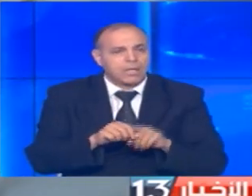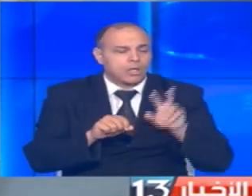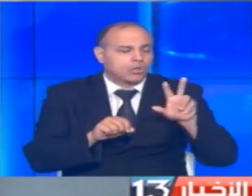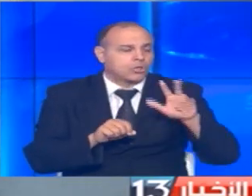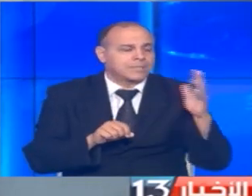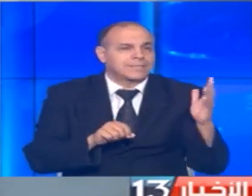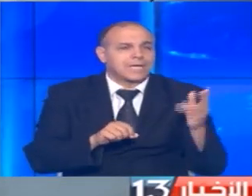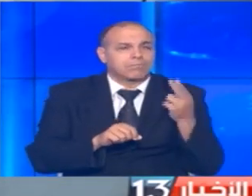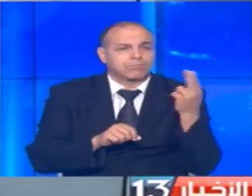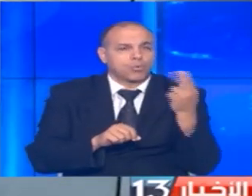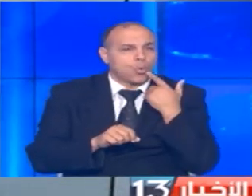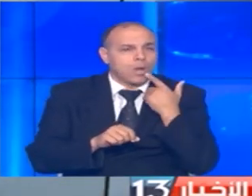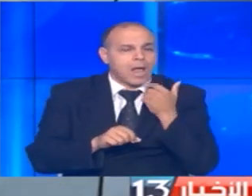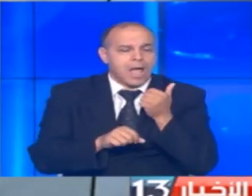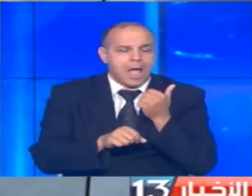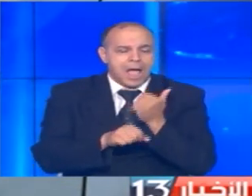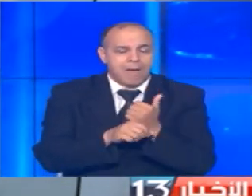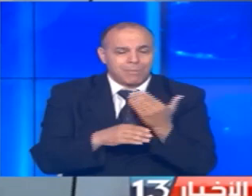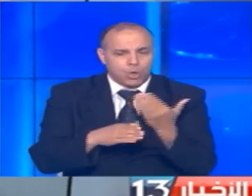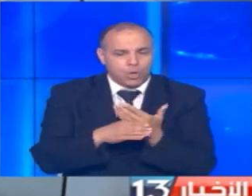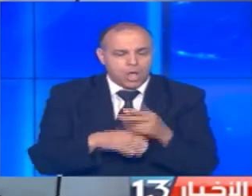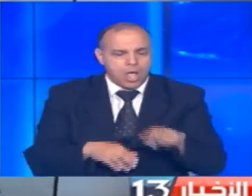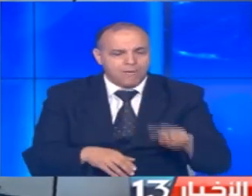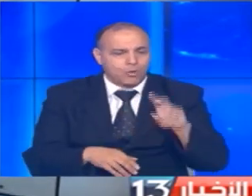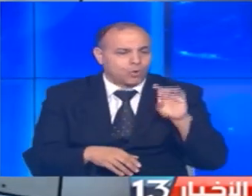35 أكاديمي خلال السنة الدراسية